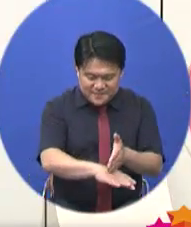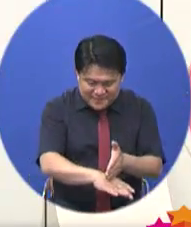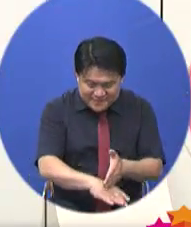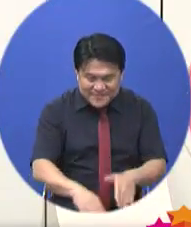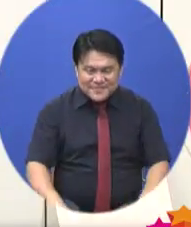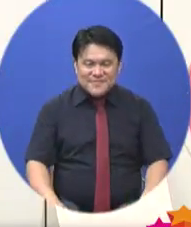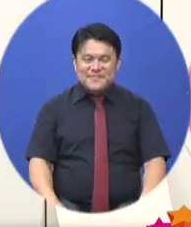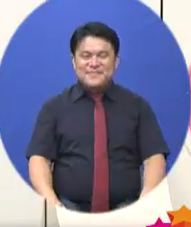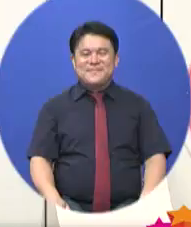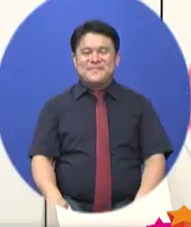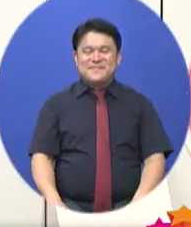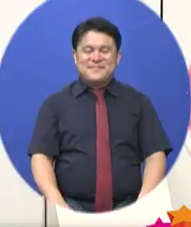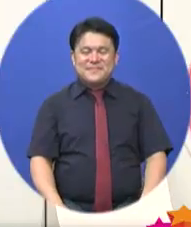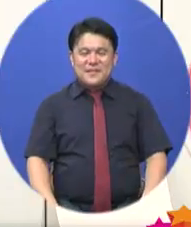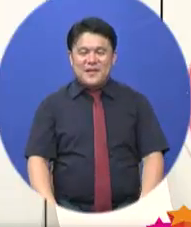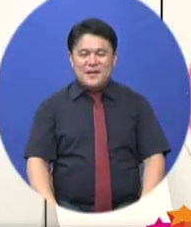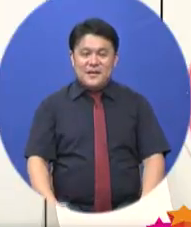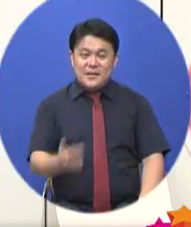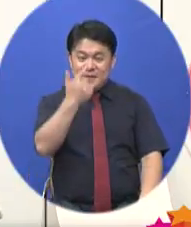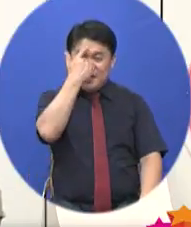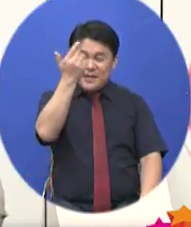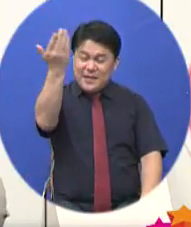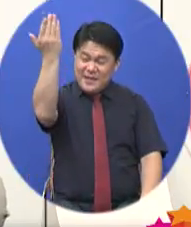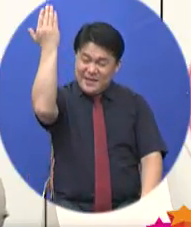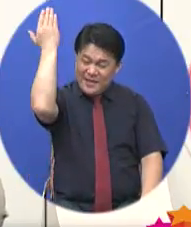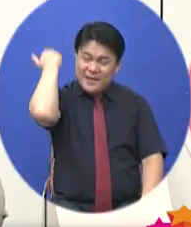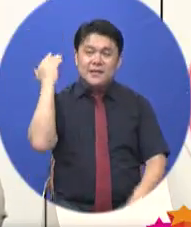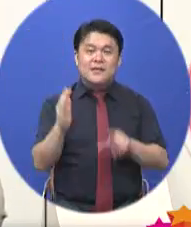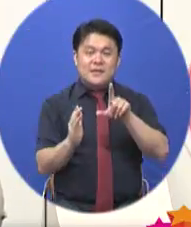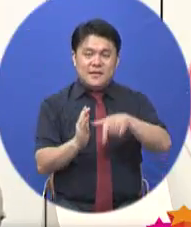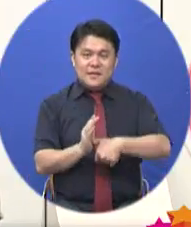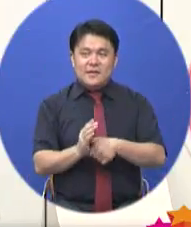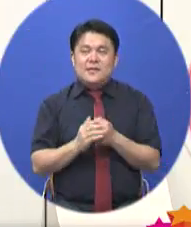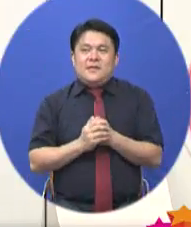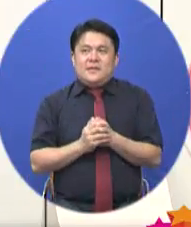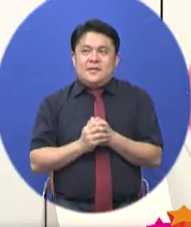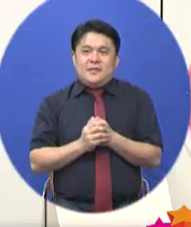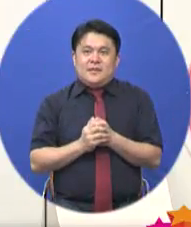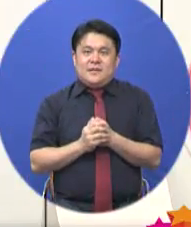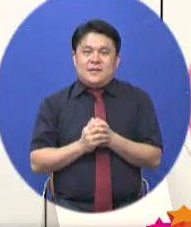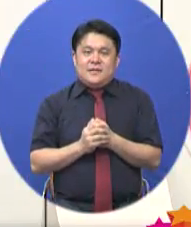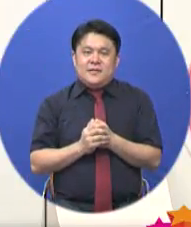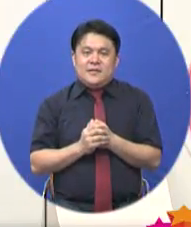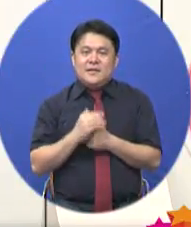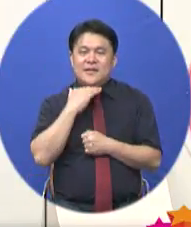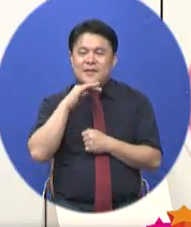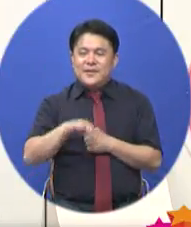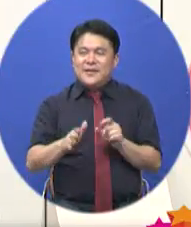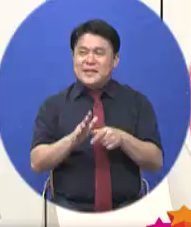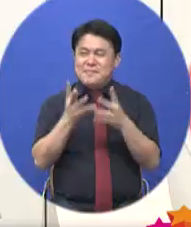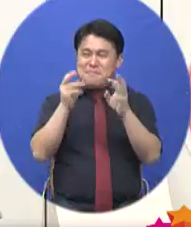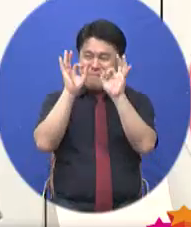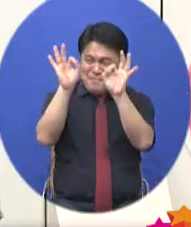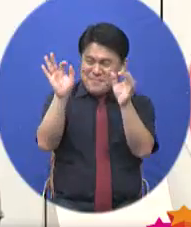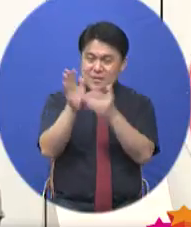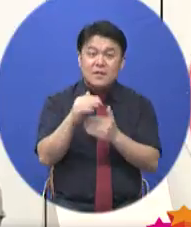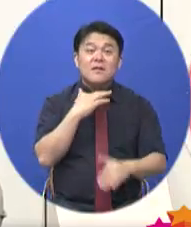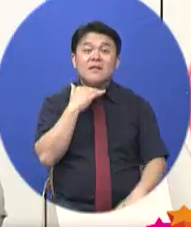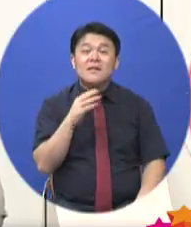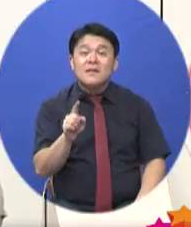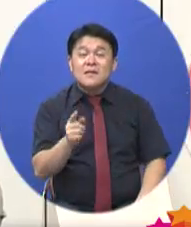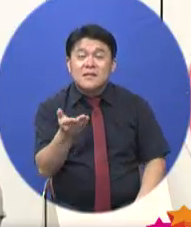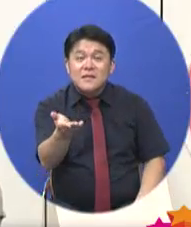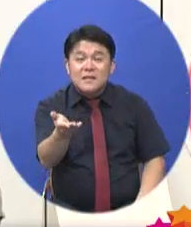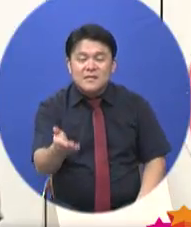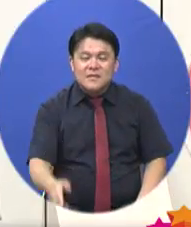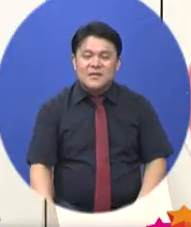네. 안녕하세요. 옛날에 뭐... 그, 저기 그 전에 애들 때 많이 봤는데. 아 그래요. 지금 연세는 네.